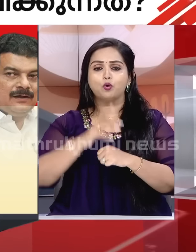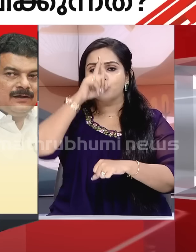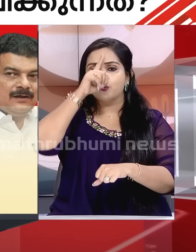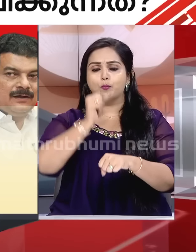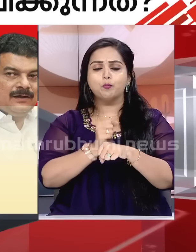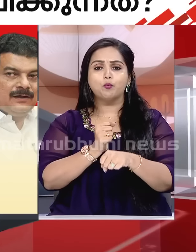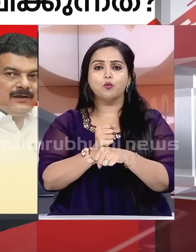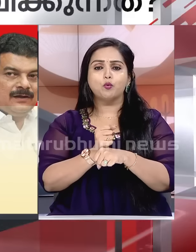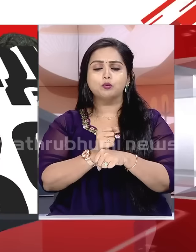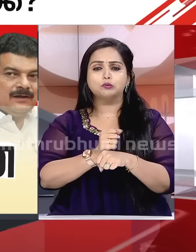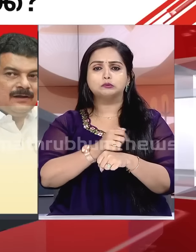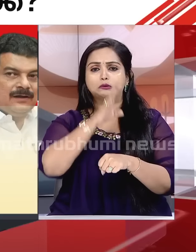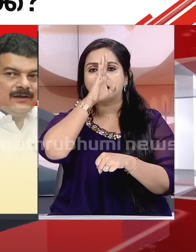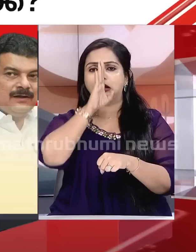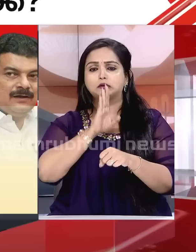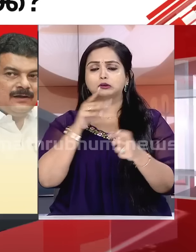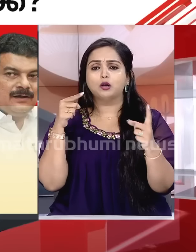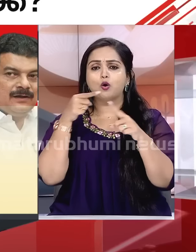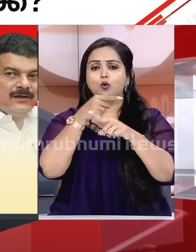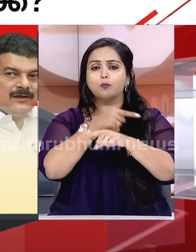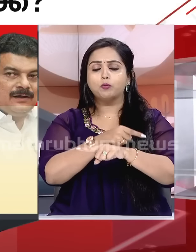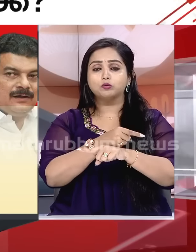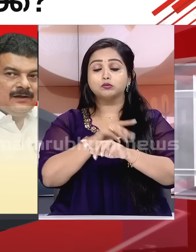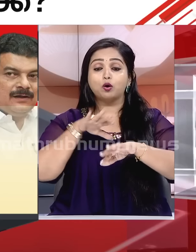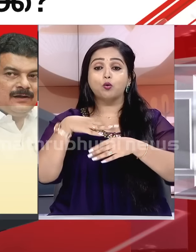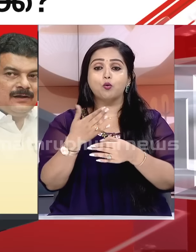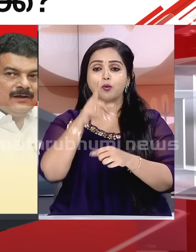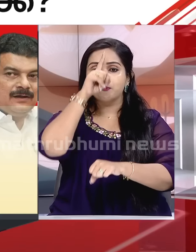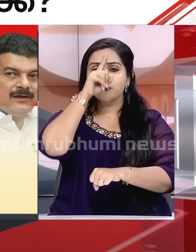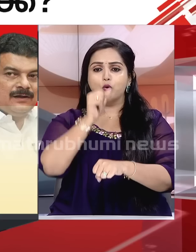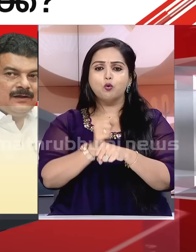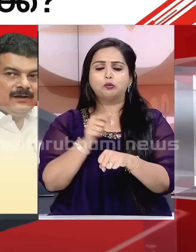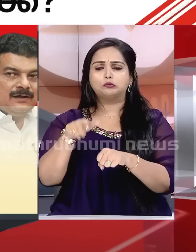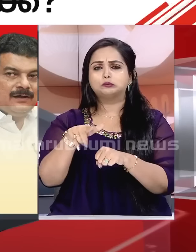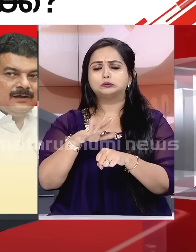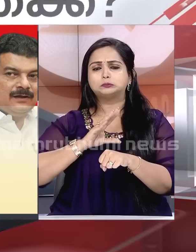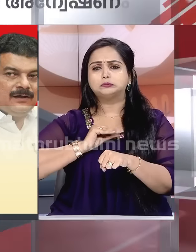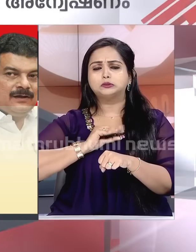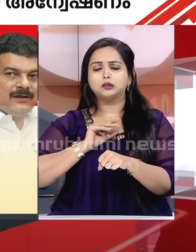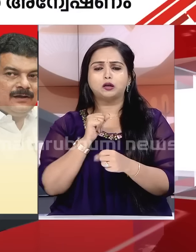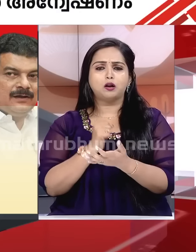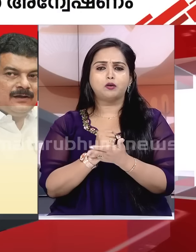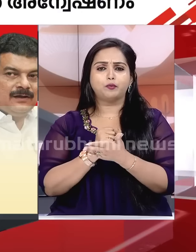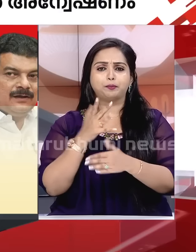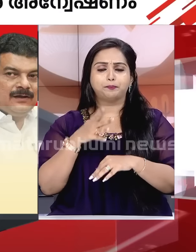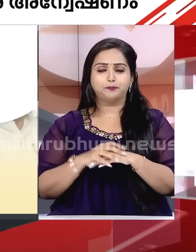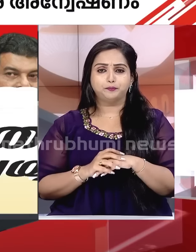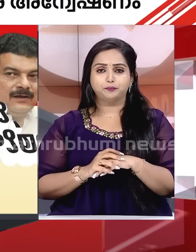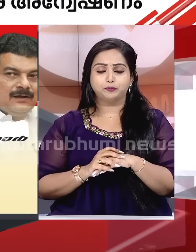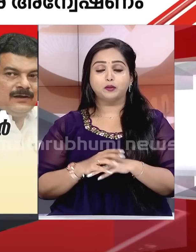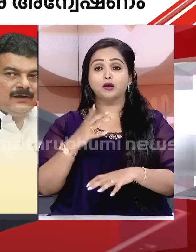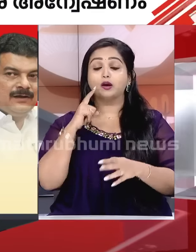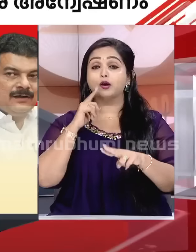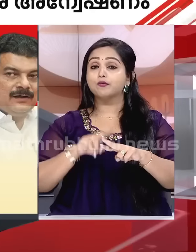പോലീസിൻ്റെ ഡിസിപ്ലിനെതിരായിട്ട്. പോലീസ് ഒരിക്കലും ഒരു കവാടാകാൻ പാടില്ല, ഭീരുവാകാൻ പാടില്ല. അത്